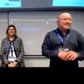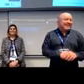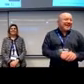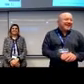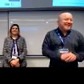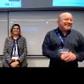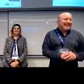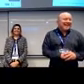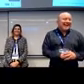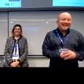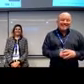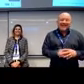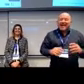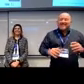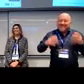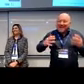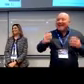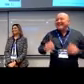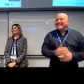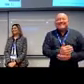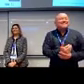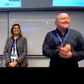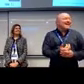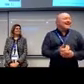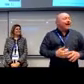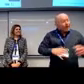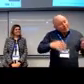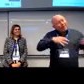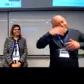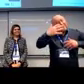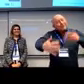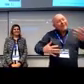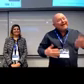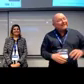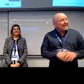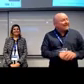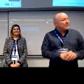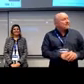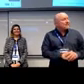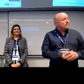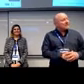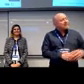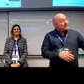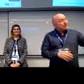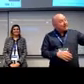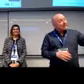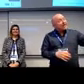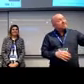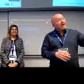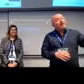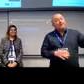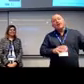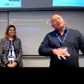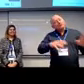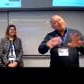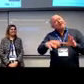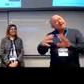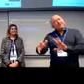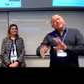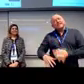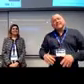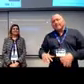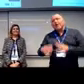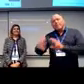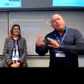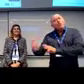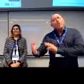hyper motivée ici dans la classe, mais les étudiants ont besoin là, d'être motivés. Si on dit, regarde ce que tu es en train de faire, là, tu vas faire